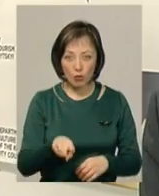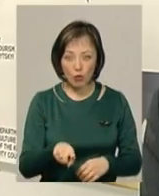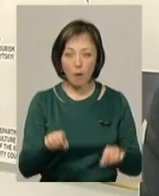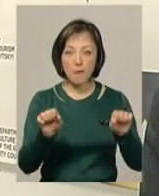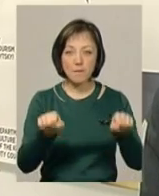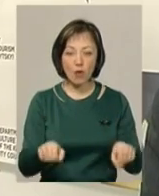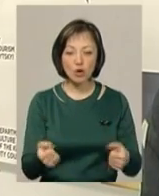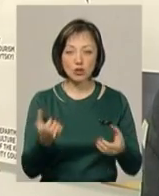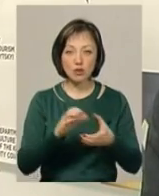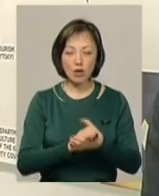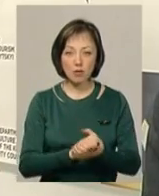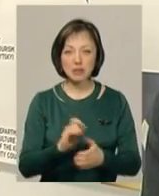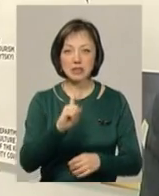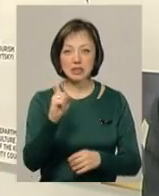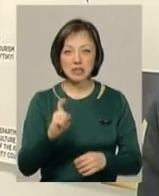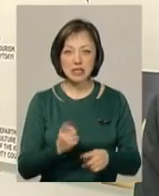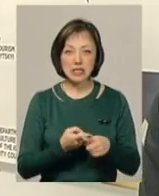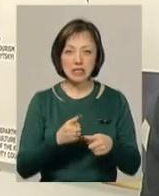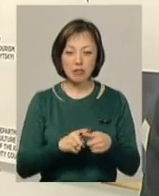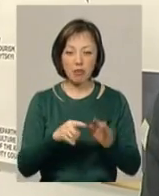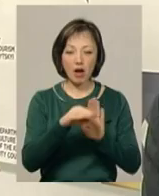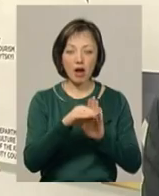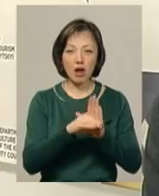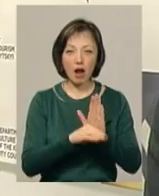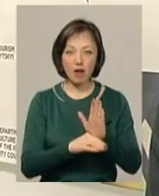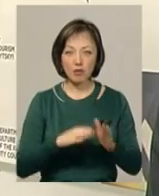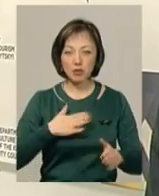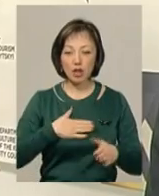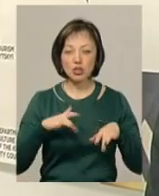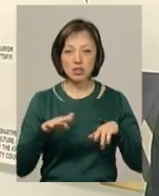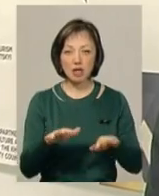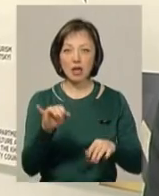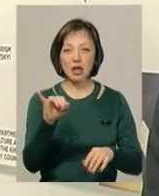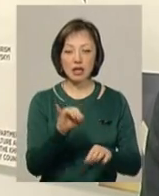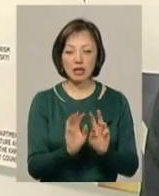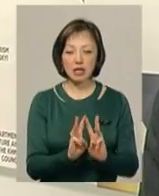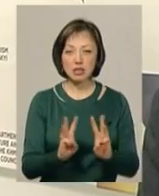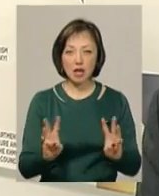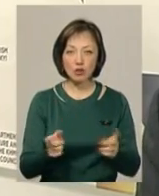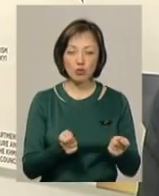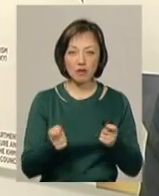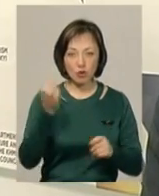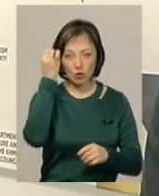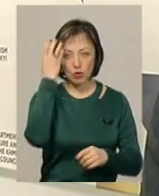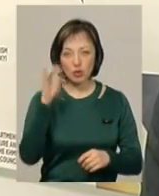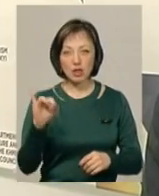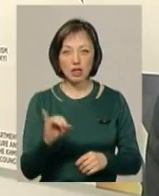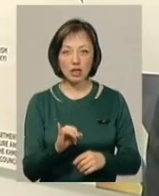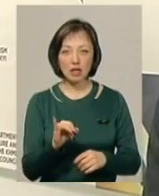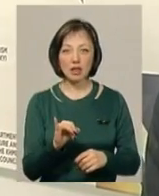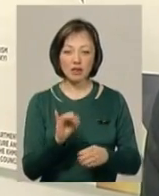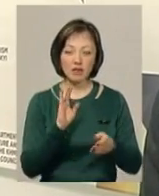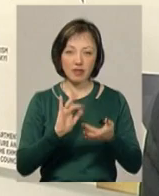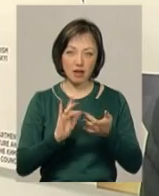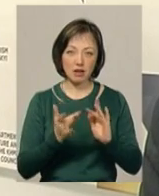можна ознайомитися з цим графіком наших заходів і на сайті управління культури, і, відповідно, на сторінках